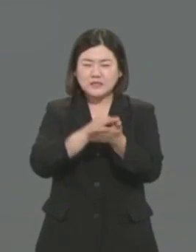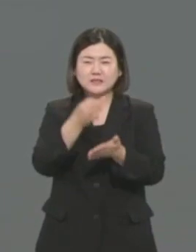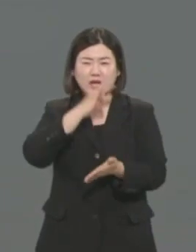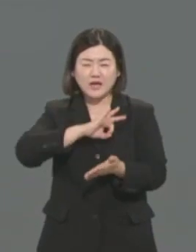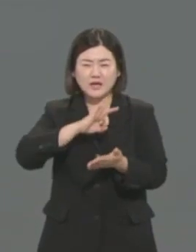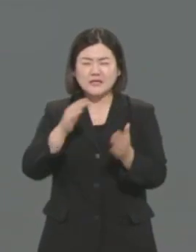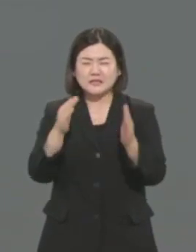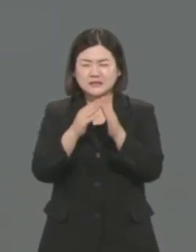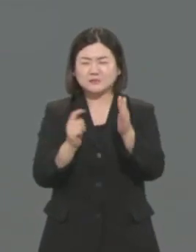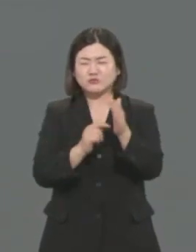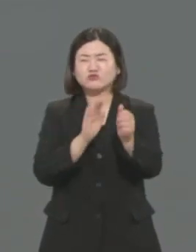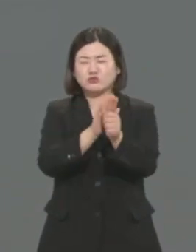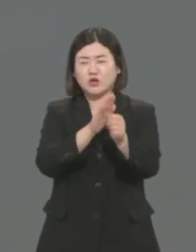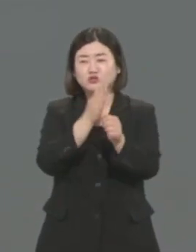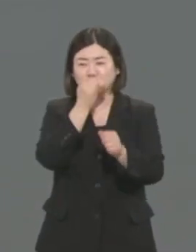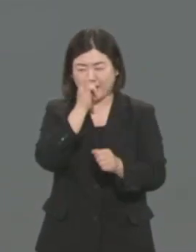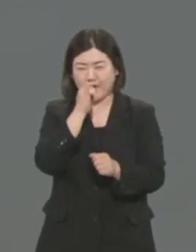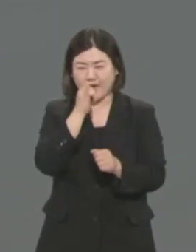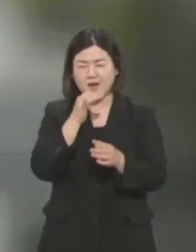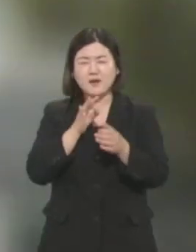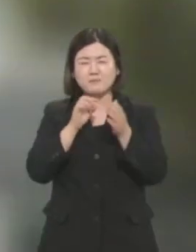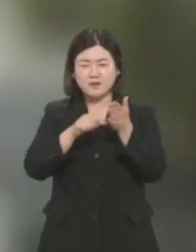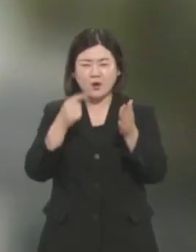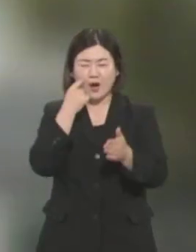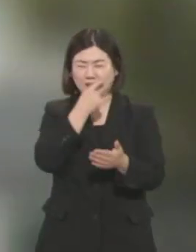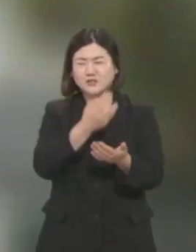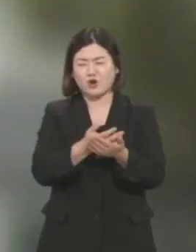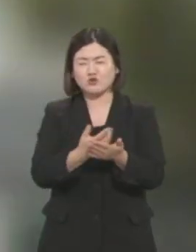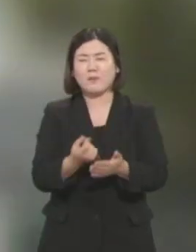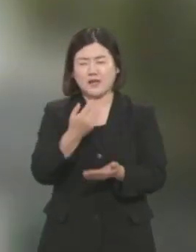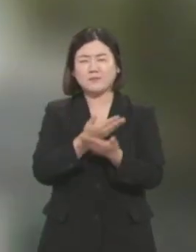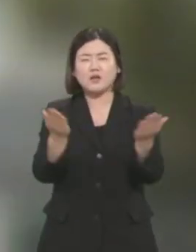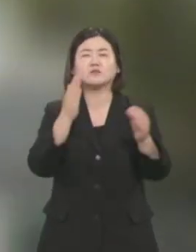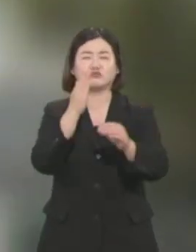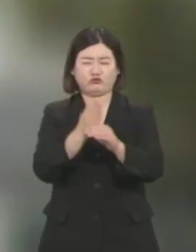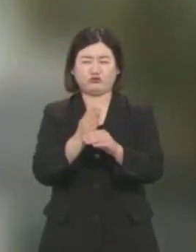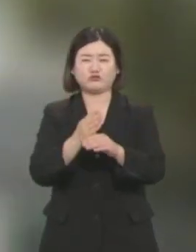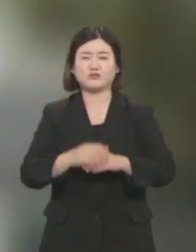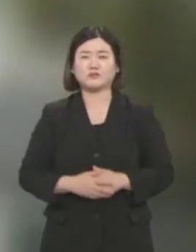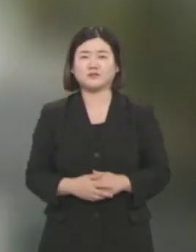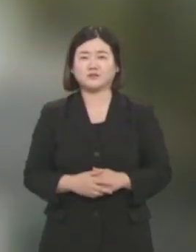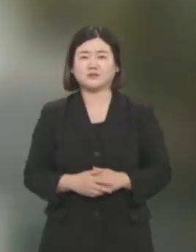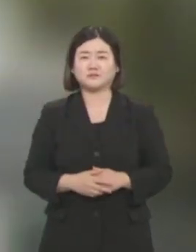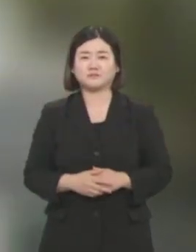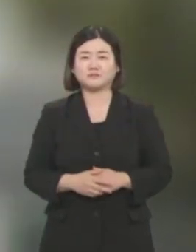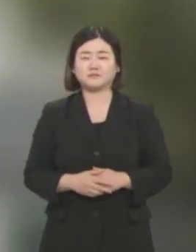대출과 긴급 주거지원에 받을 수 있도록 피해 확인서도 신속하게 발급할 예정입니다